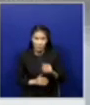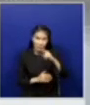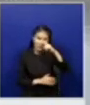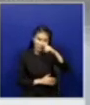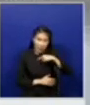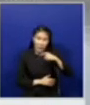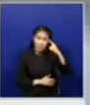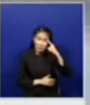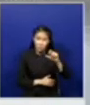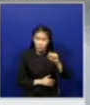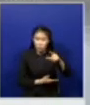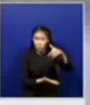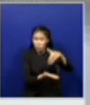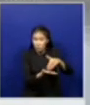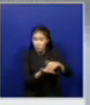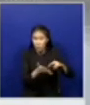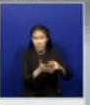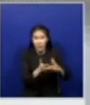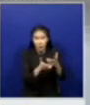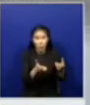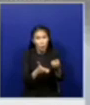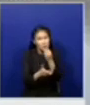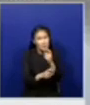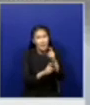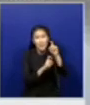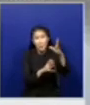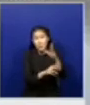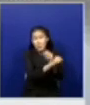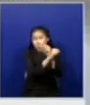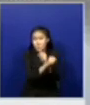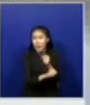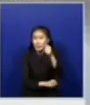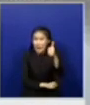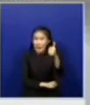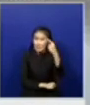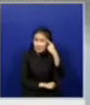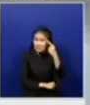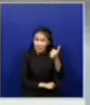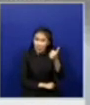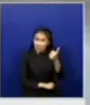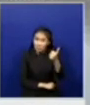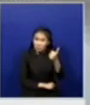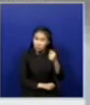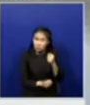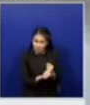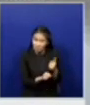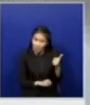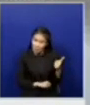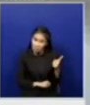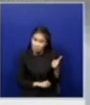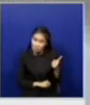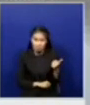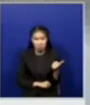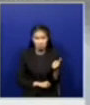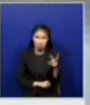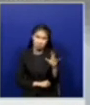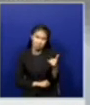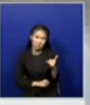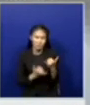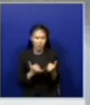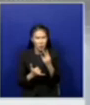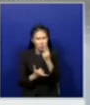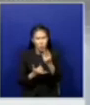ศูนย์กลางอาหารปลอดภัยป้อนชาวโลกได้อย่างไรเพราะแม้แต่ในประเทศอาเซียนด้ว